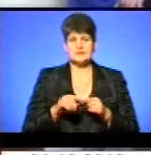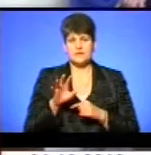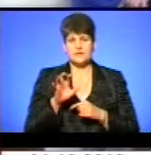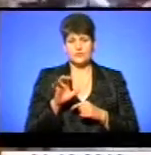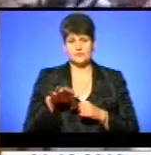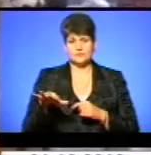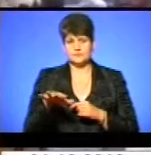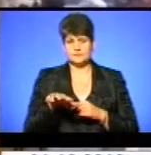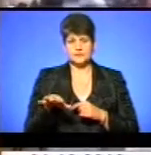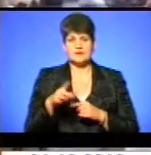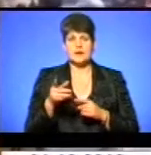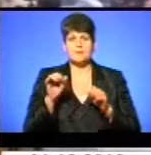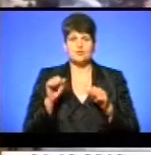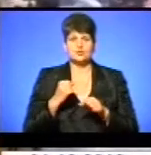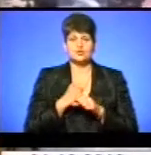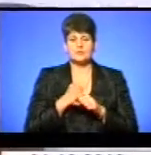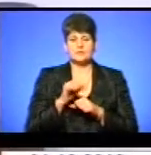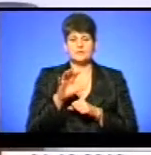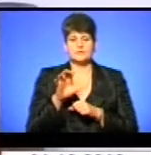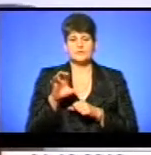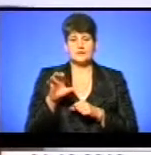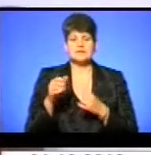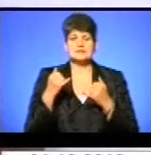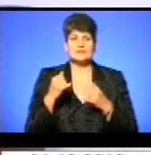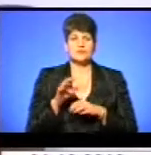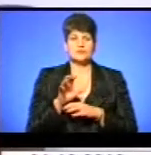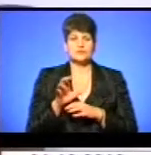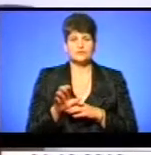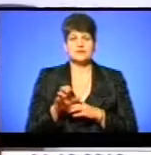де учасниці проєкту можуть зробити світлини. Зараз